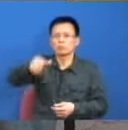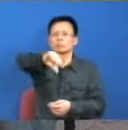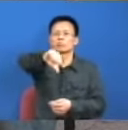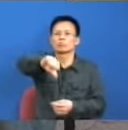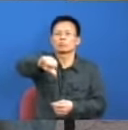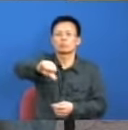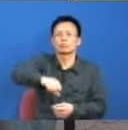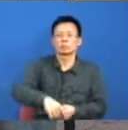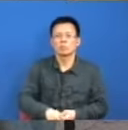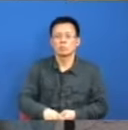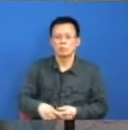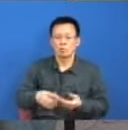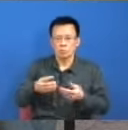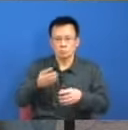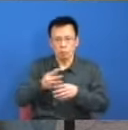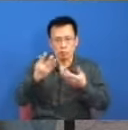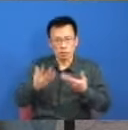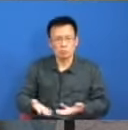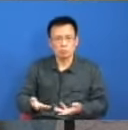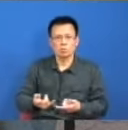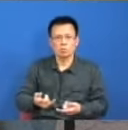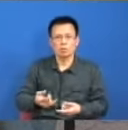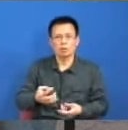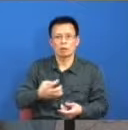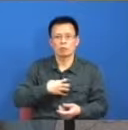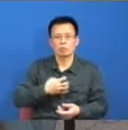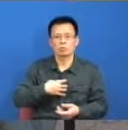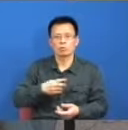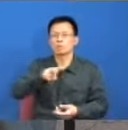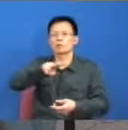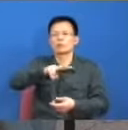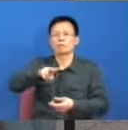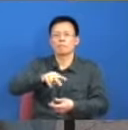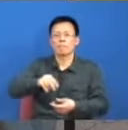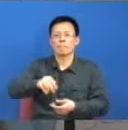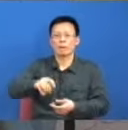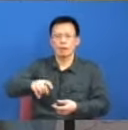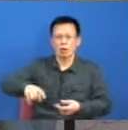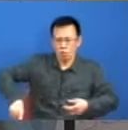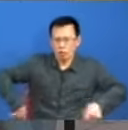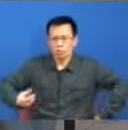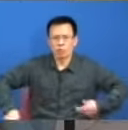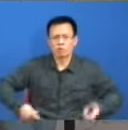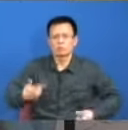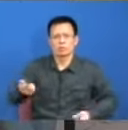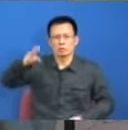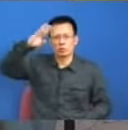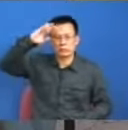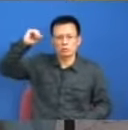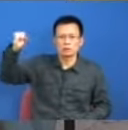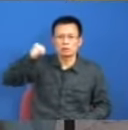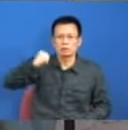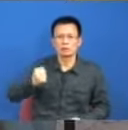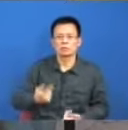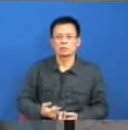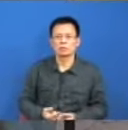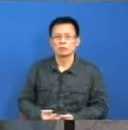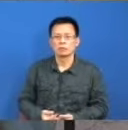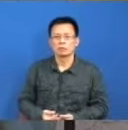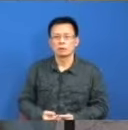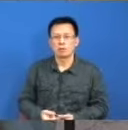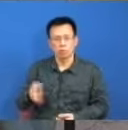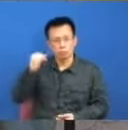相信今次呢一樣是可能 是都是同樣的事件，是浪費了很多警力、啊、然後如果真 真的我不知道他有